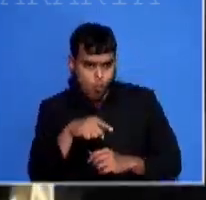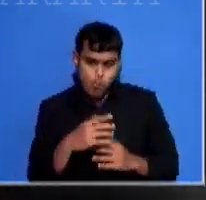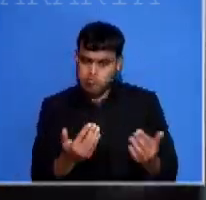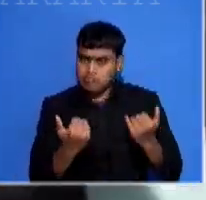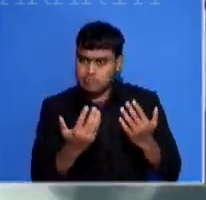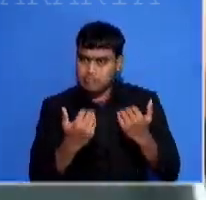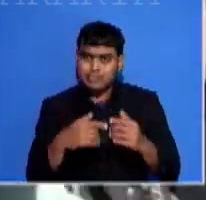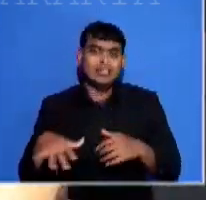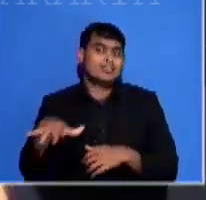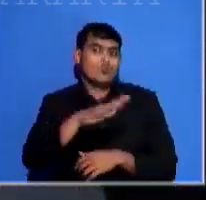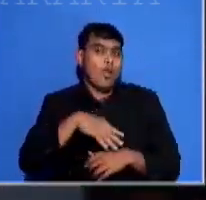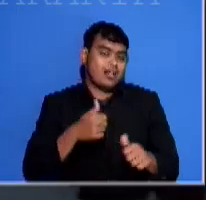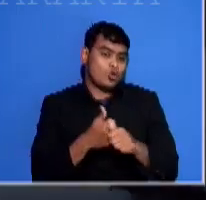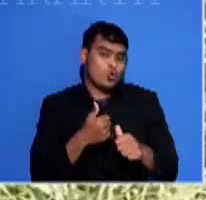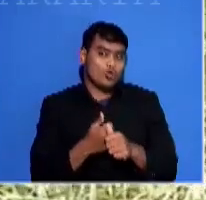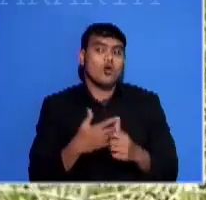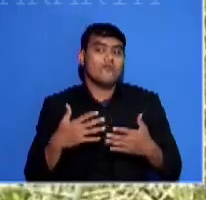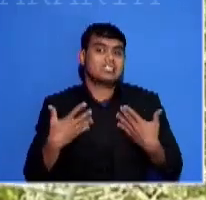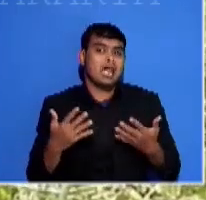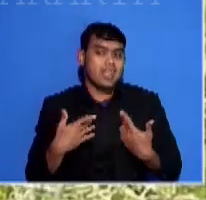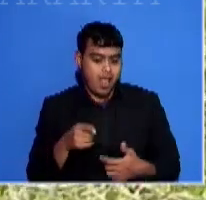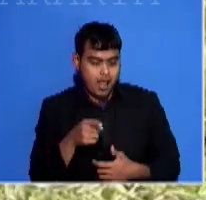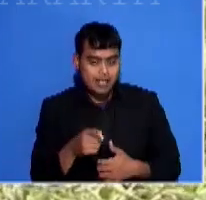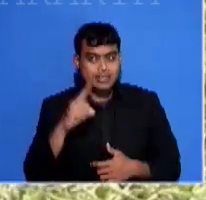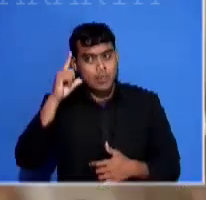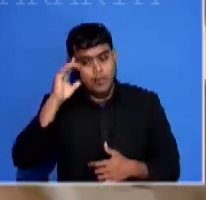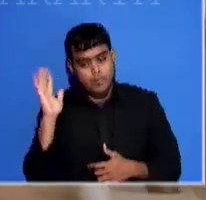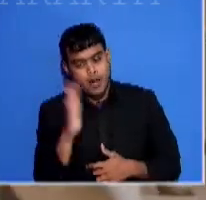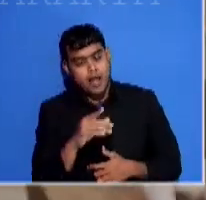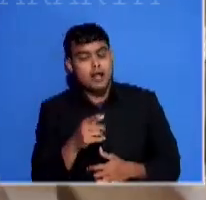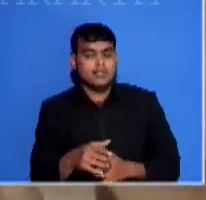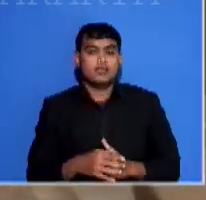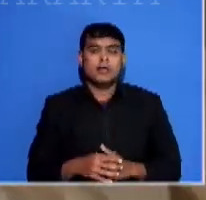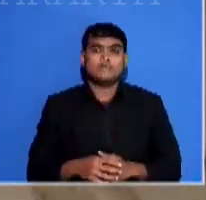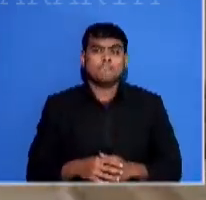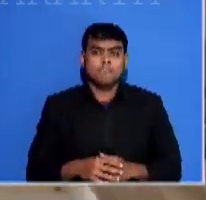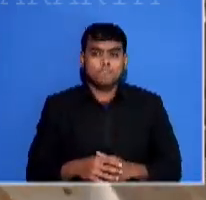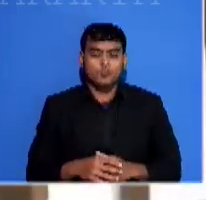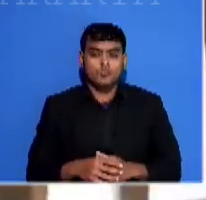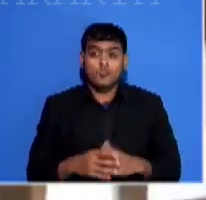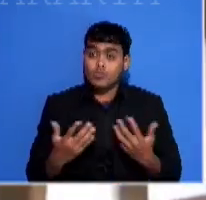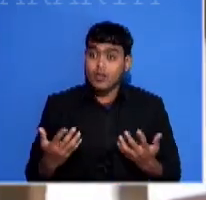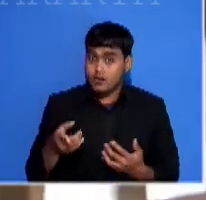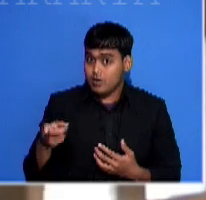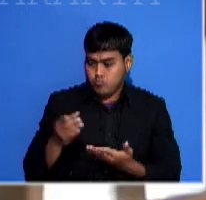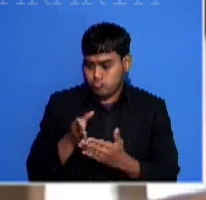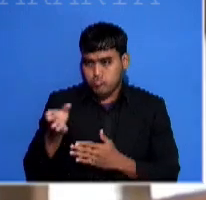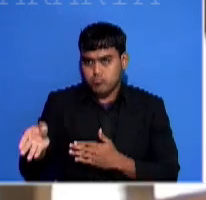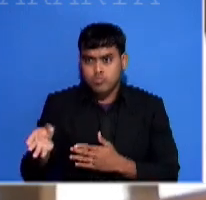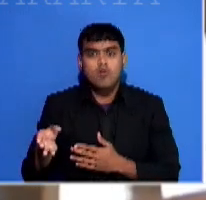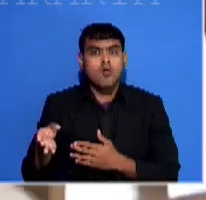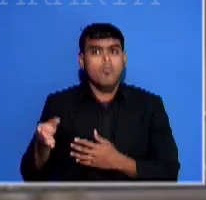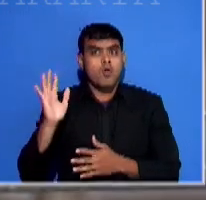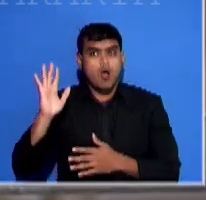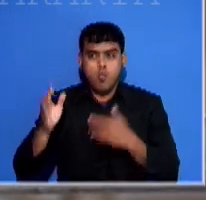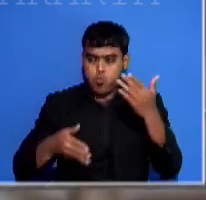khususnya kawasan Sleman Barat. Para peserta Femtrip kali ini diajak mengunjungi beberapa destinasi seperti Goblik